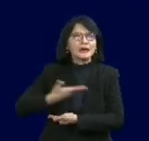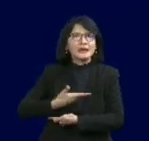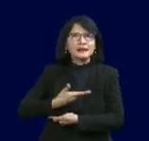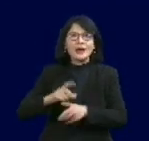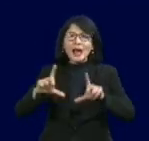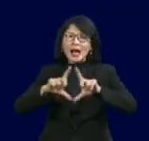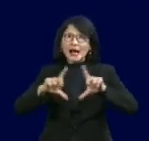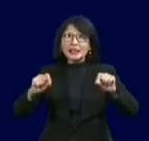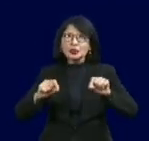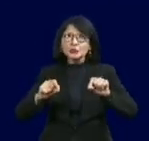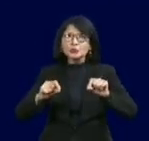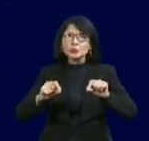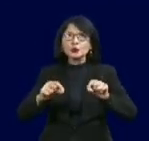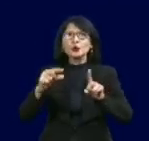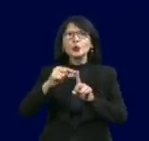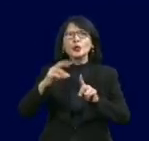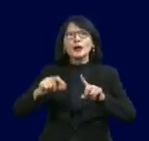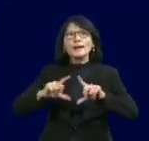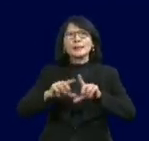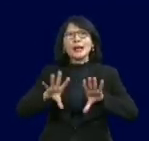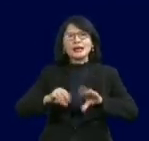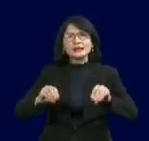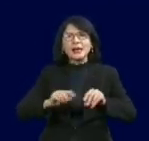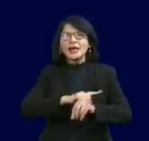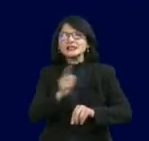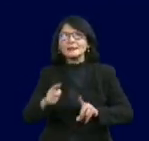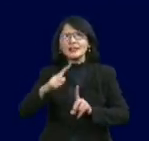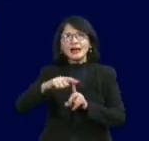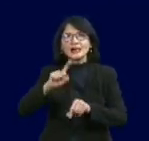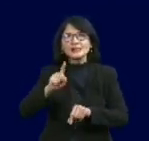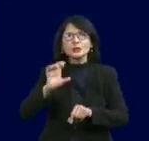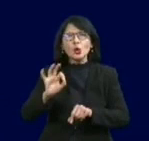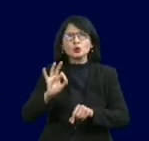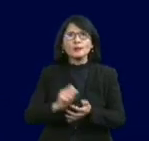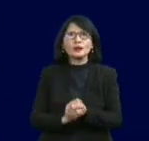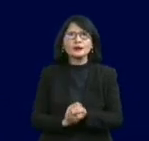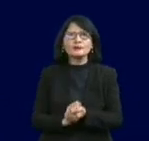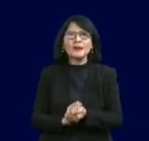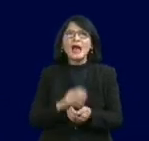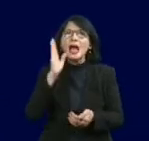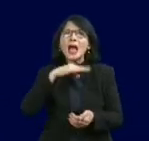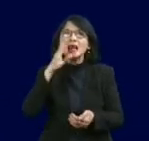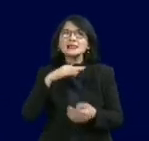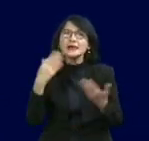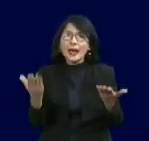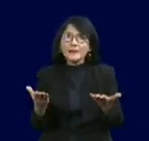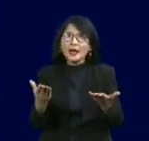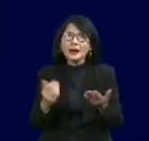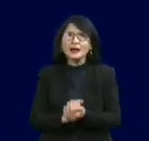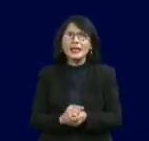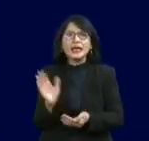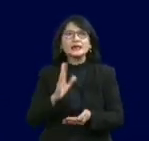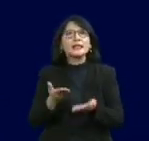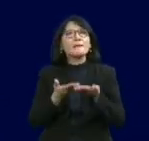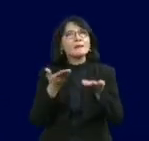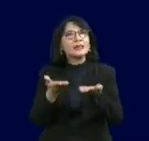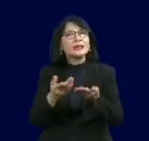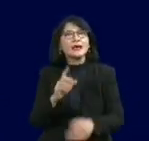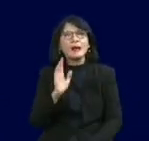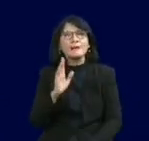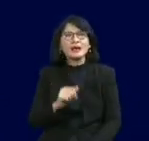kartu prakerja sampai dengan tanggal 1 Oktober 2020. Alasan kenapa kita tidak memberikan ini